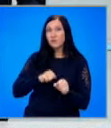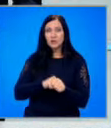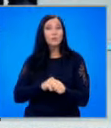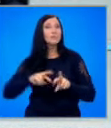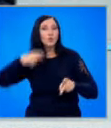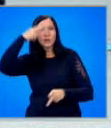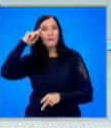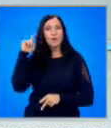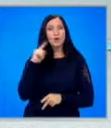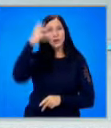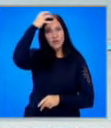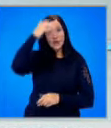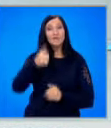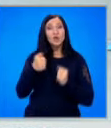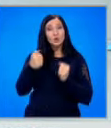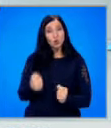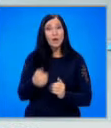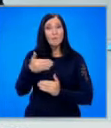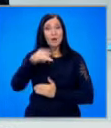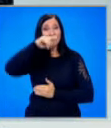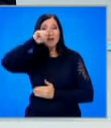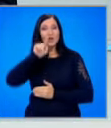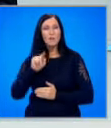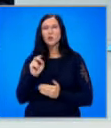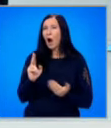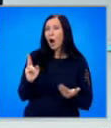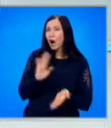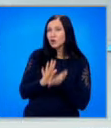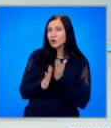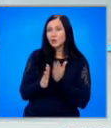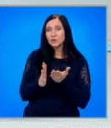деня, държавата стои пред важния въпрос